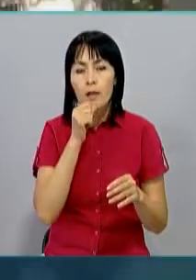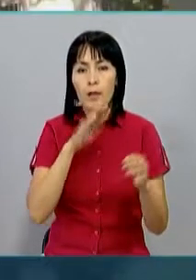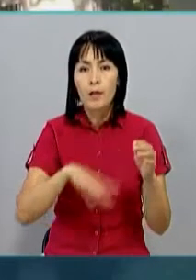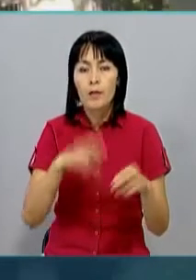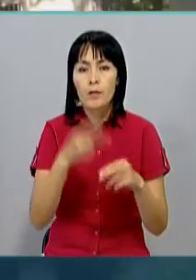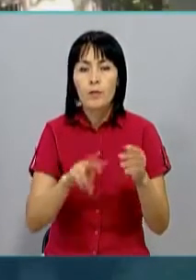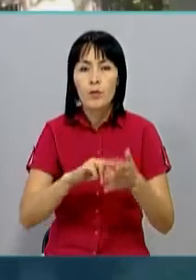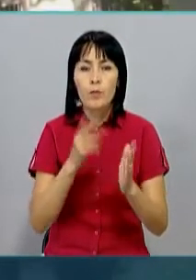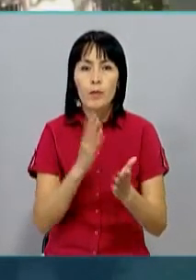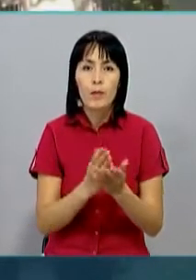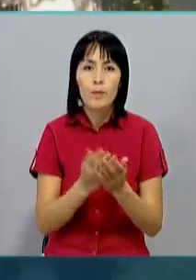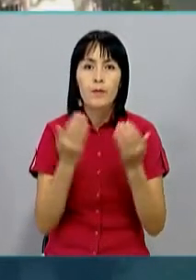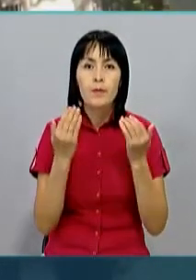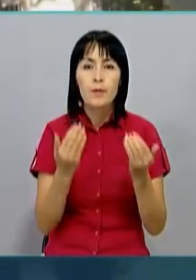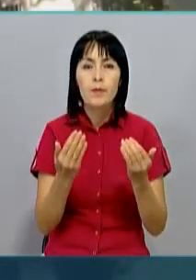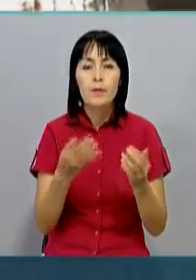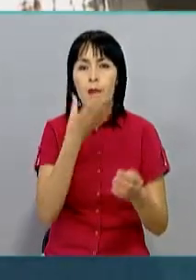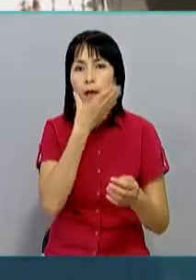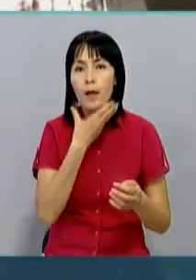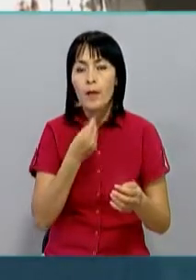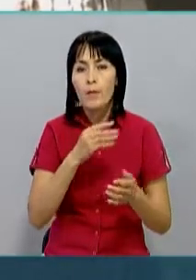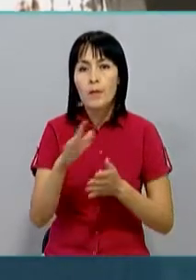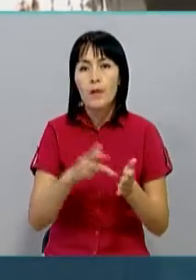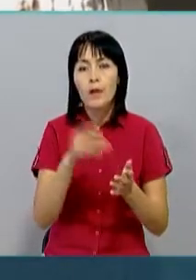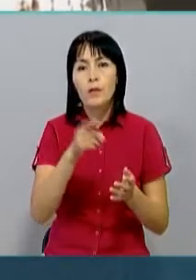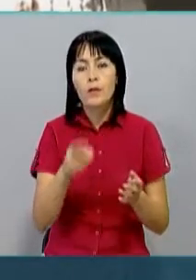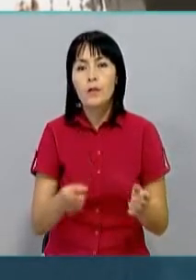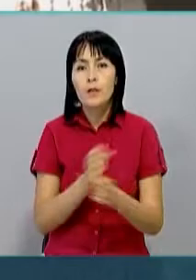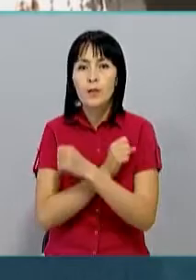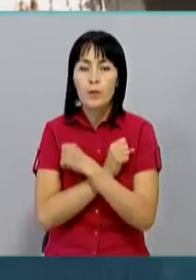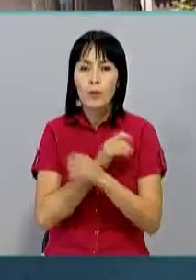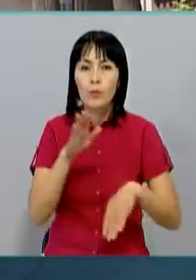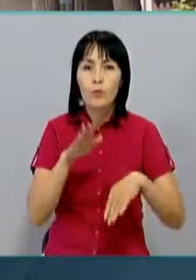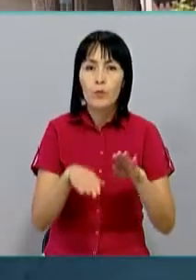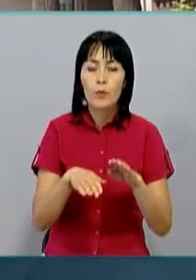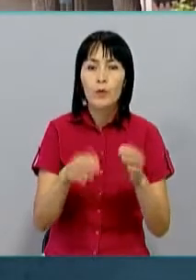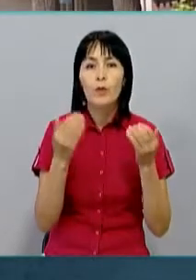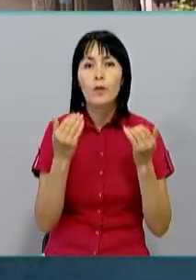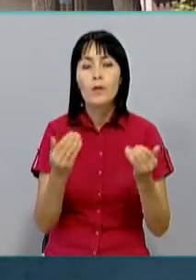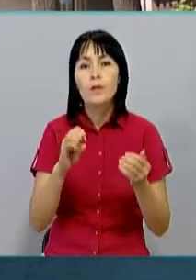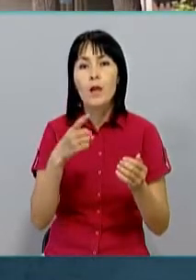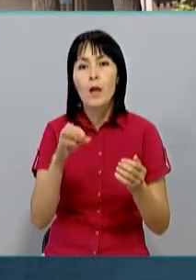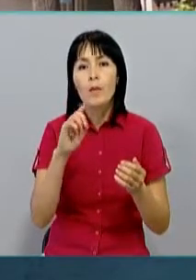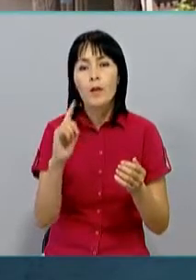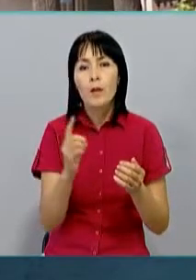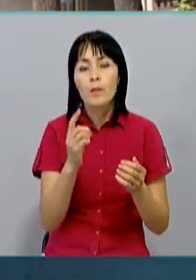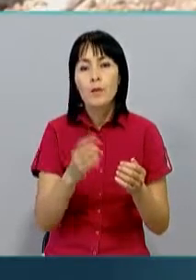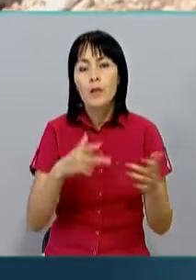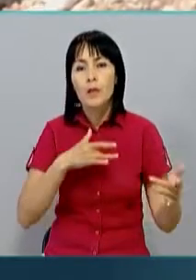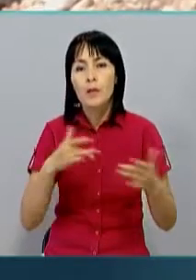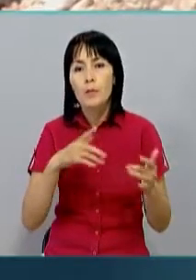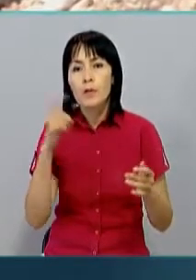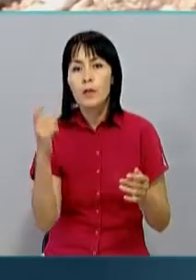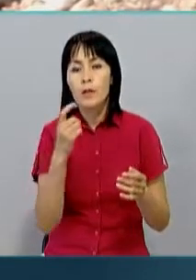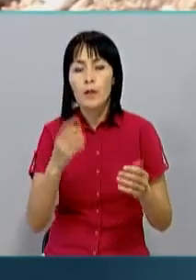отыр. Бұл арбат тек көркімен ғана емес, қала тұрғындарының демалуына ыңғайлы болуымен ерекшеленбек. Арбаттың бір аумағы шығармашылық иелеріне